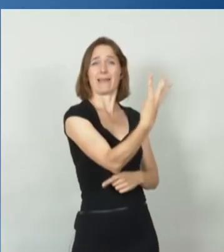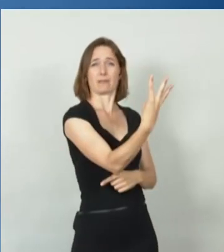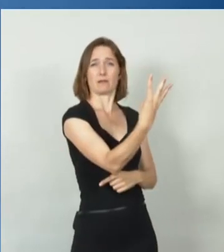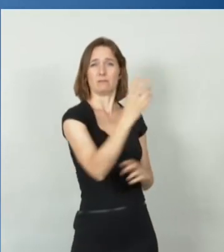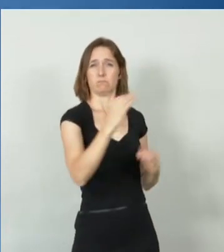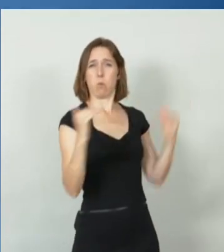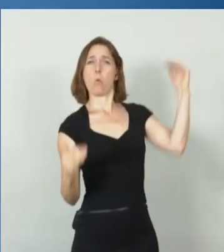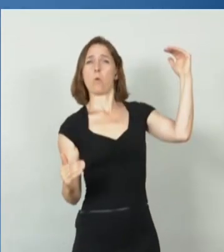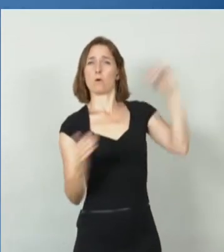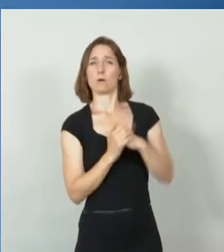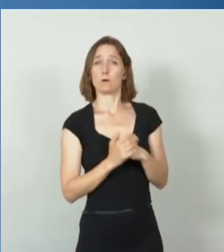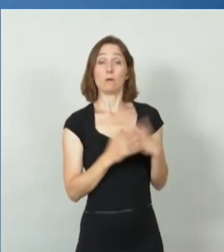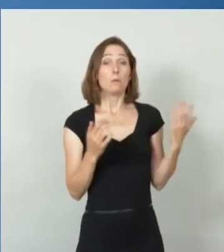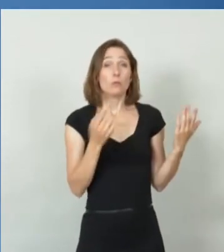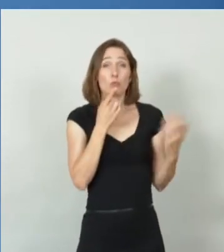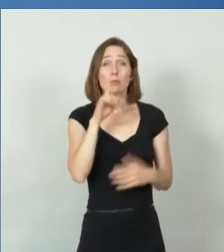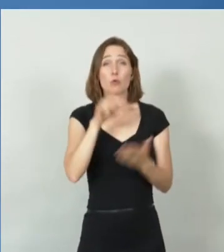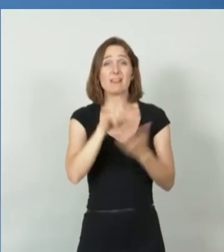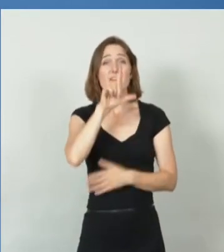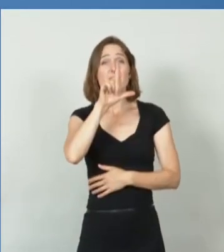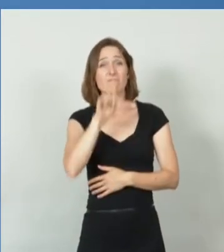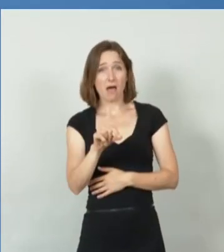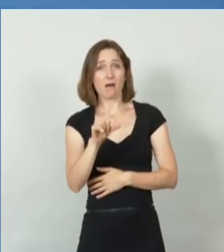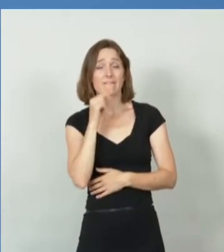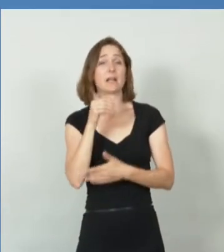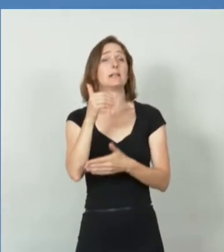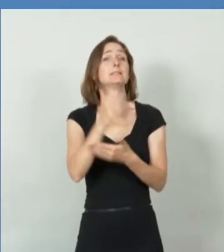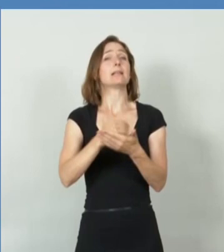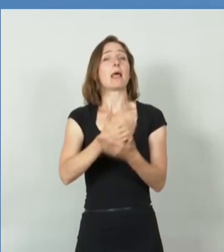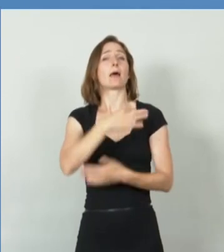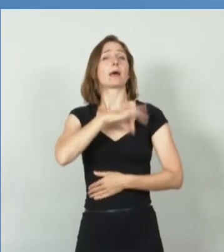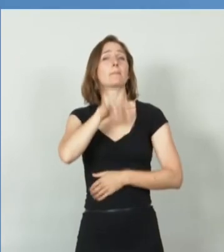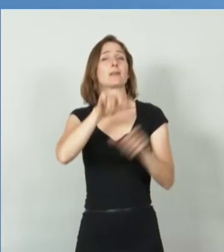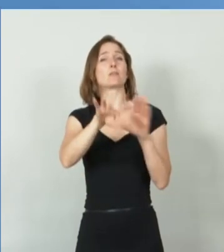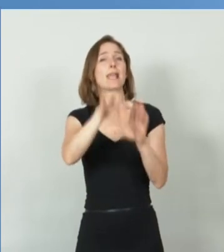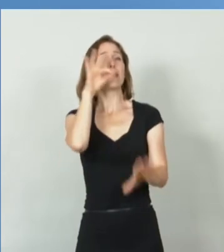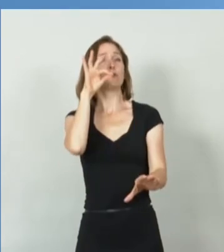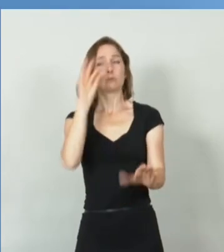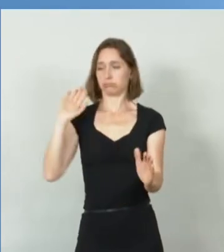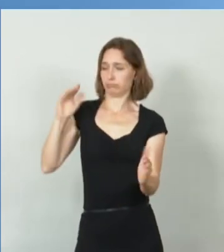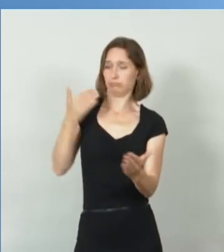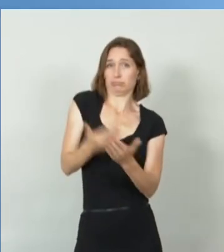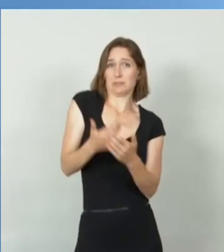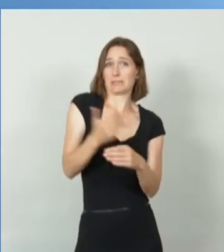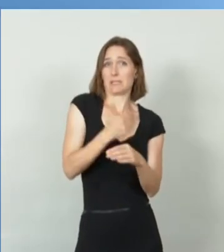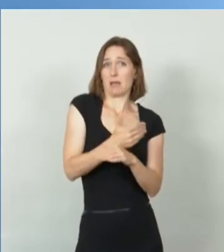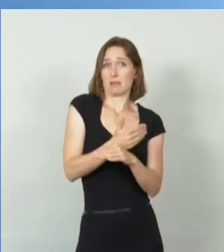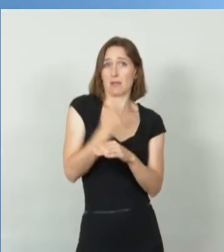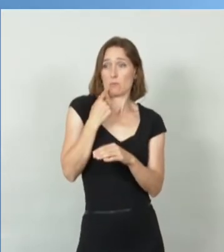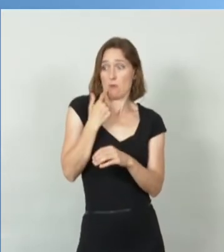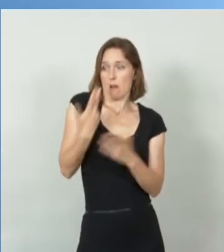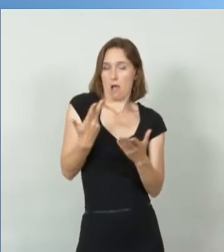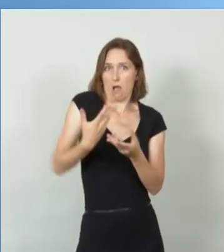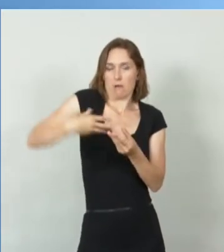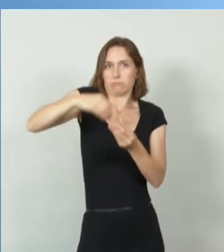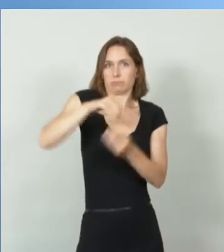indemnités des élus depuis 2020 parce qu'entre 2020 et 2023 soit en seulement trois ans c'est 110 000 euros supplémentaires qui ont